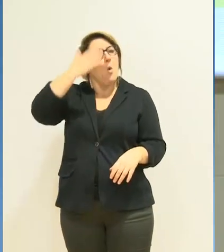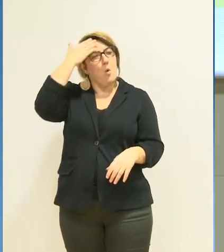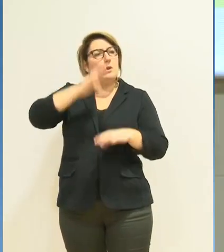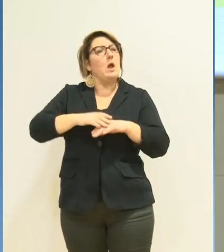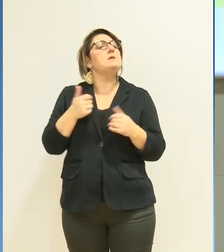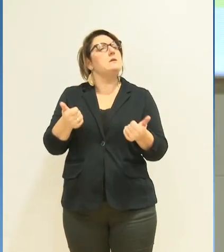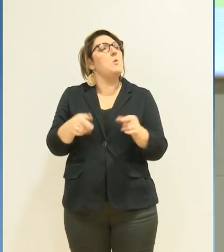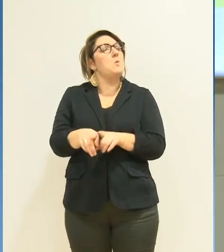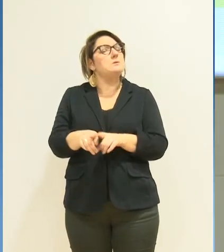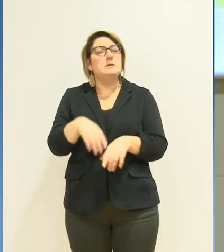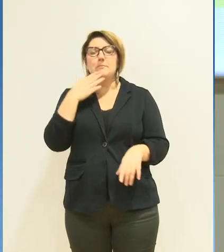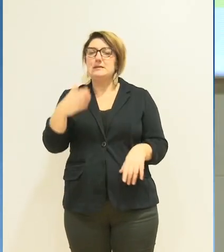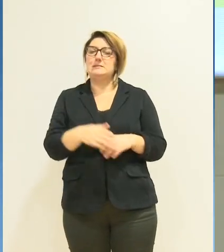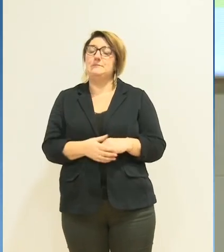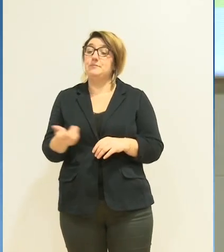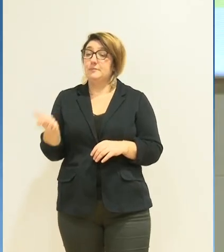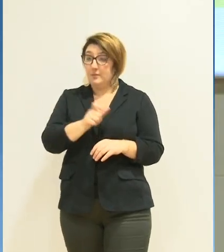monsieur bron